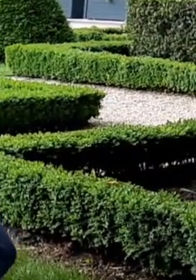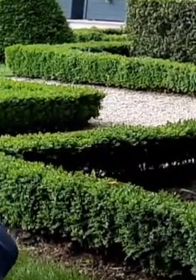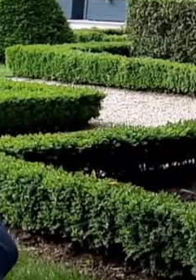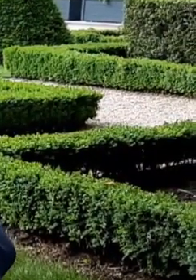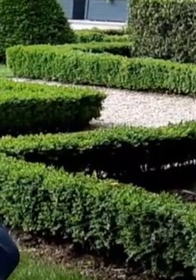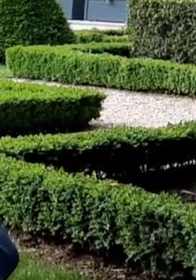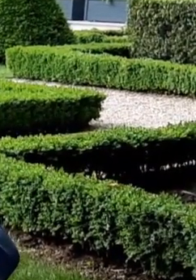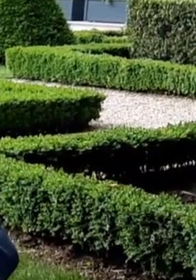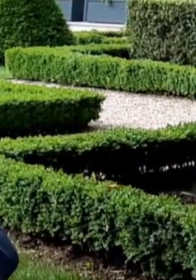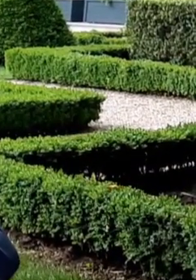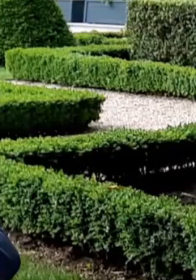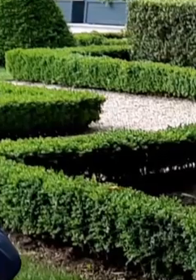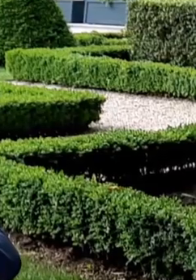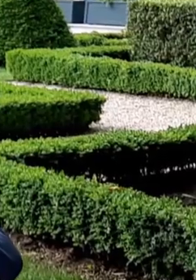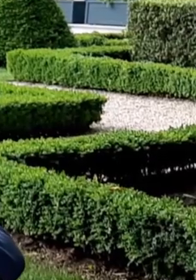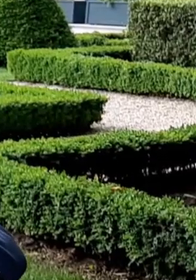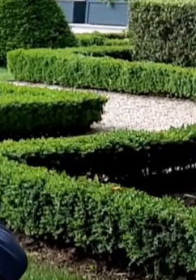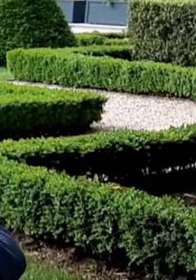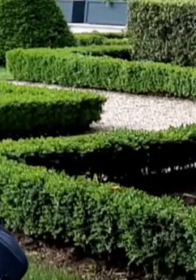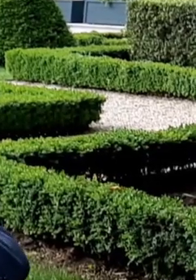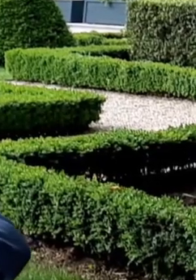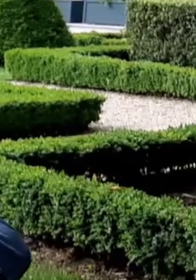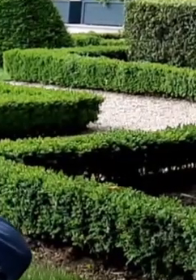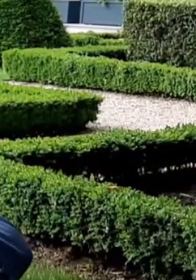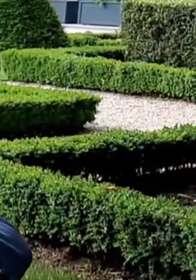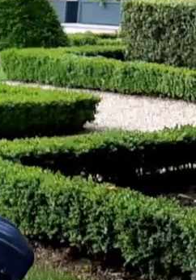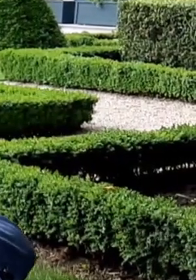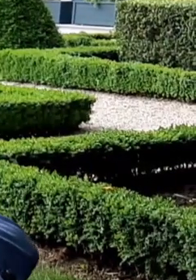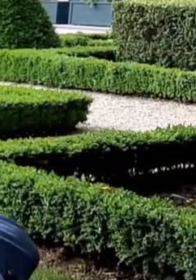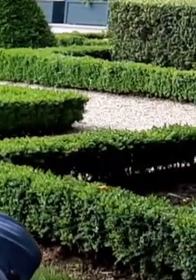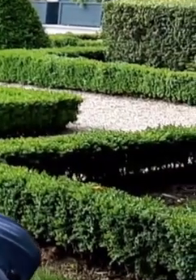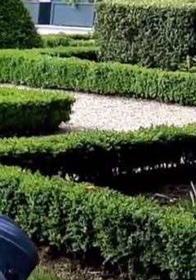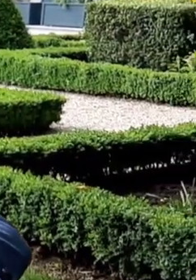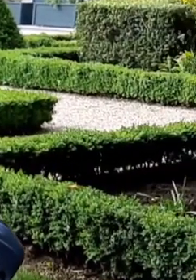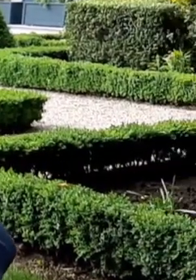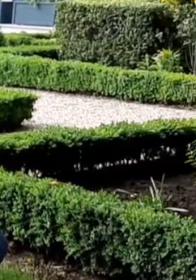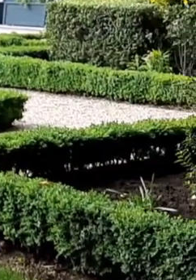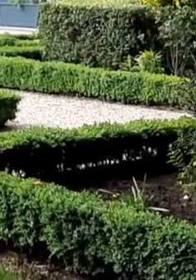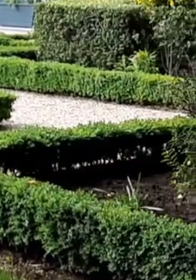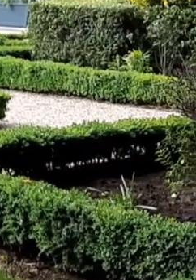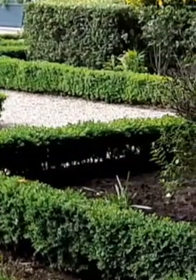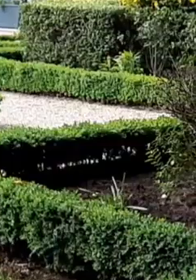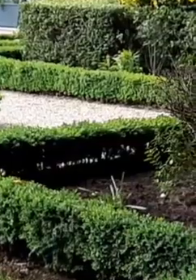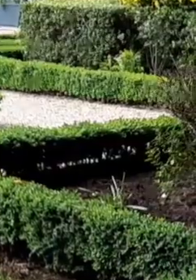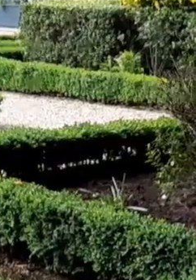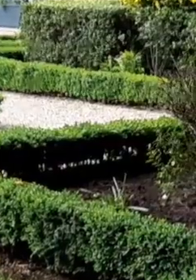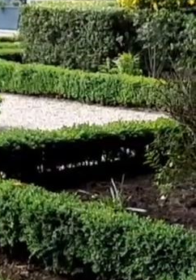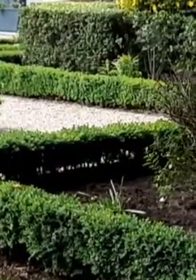aux policiers, encore une fois, qui dénoncent leurs collègues qui sont racistes. Il faut rien lâcher. Et je vous dis à bientôt.